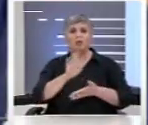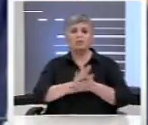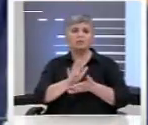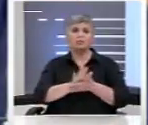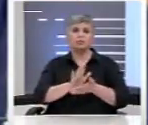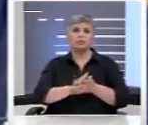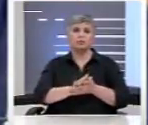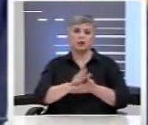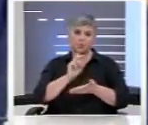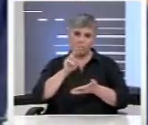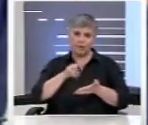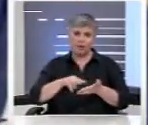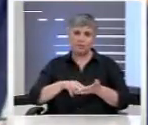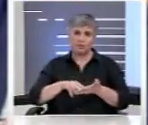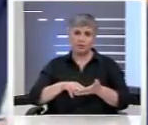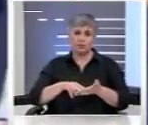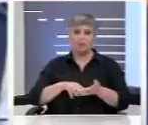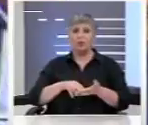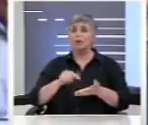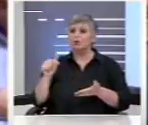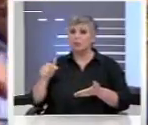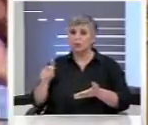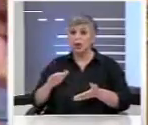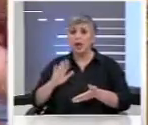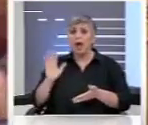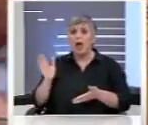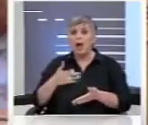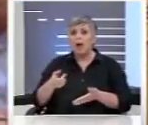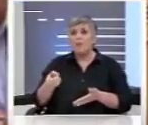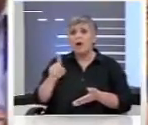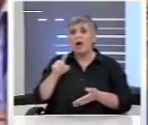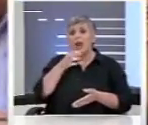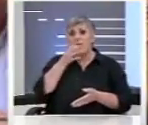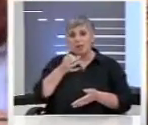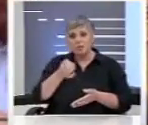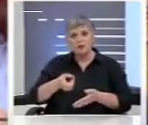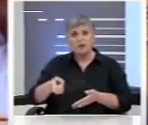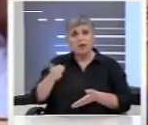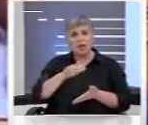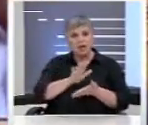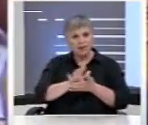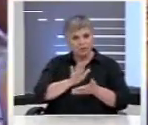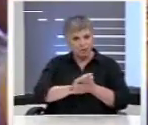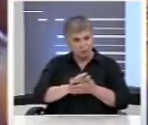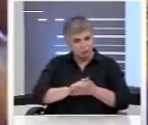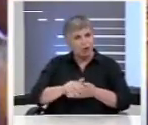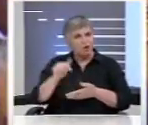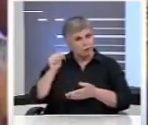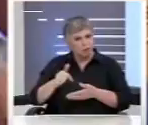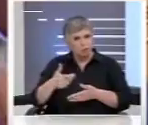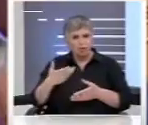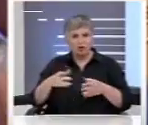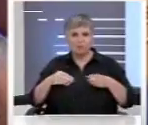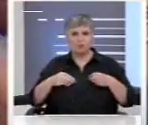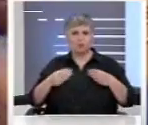πείτε ότι καταγγέλλετε τον πολίτικο που άλλα δημοσίευσε και άλλα είπατε. Πείτε το. Και είμαστε ανοιχτοί να